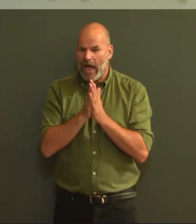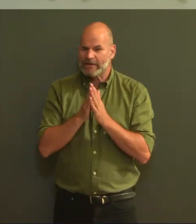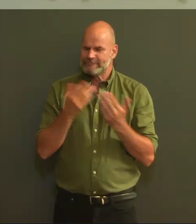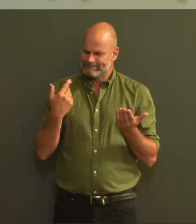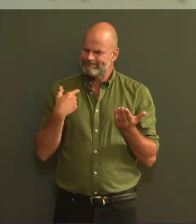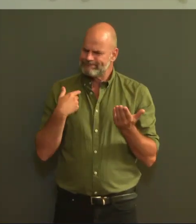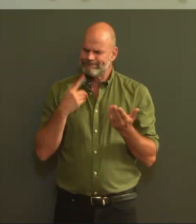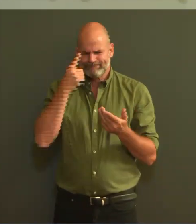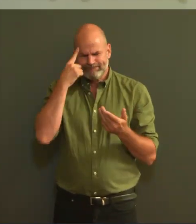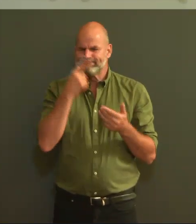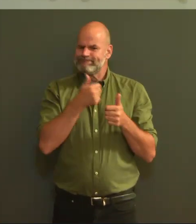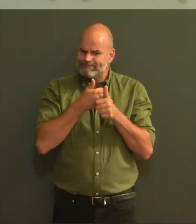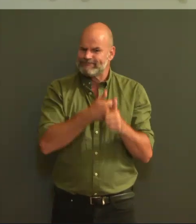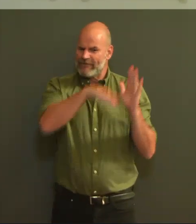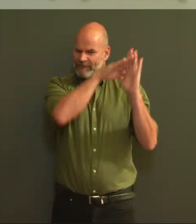deze 6 gouden regels.